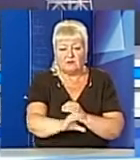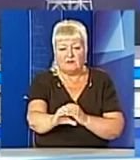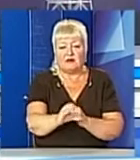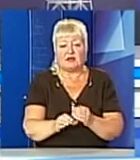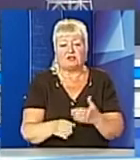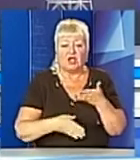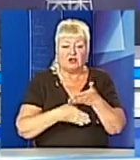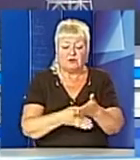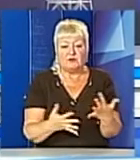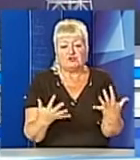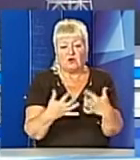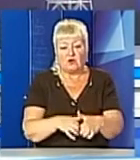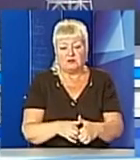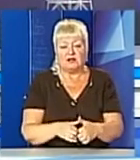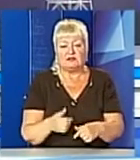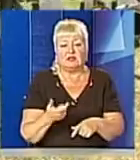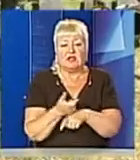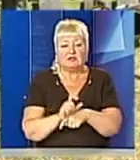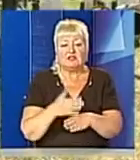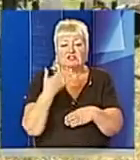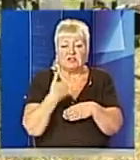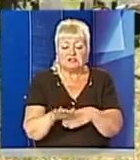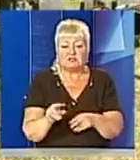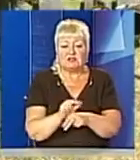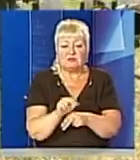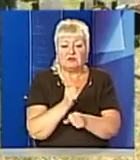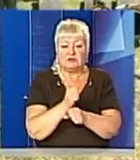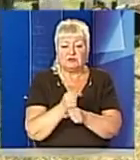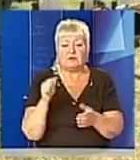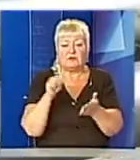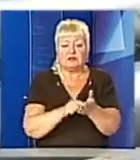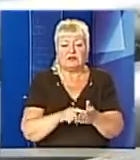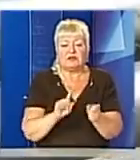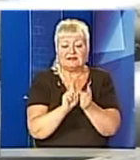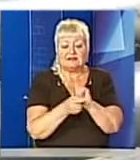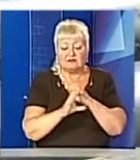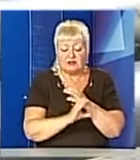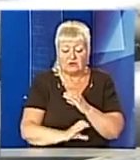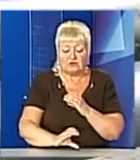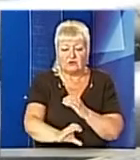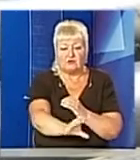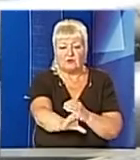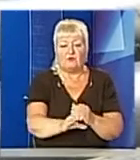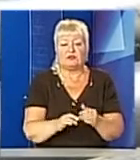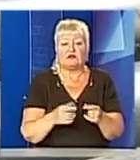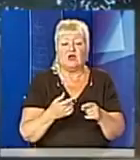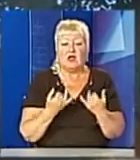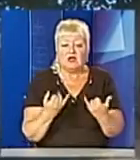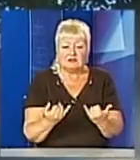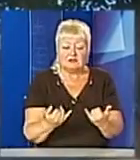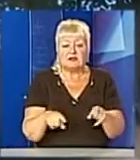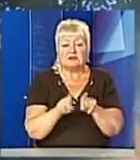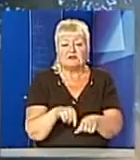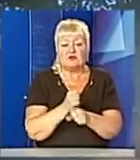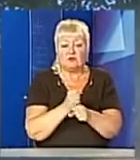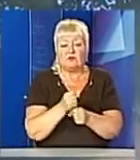допоміжного обладнання. Значна частина ремонтних робіт припадає на заміну трубопроводів теплових мереж. Зокрема, зараз такі